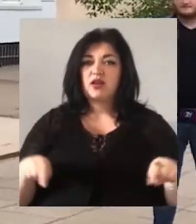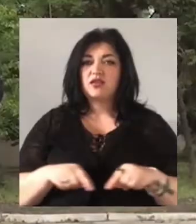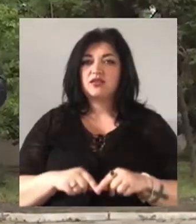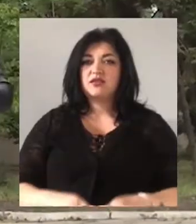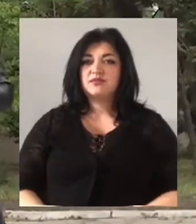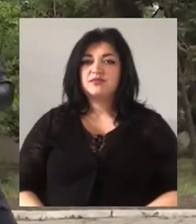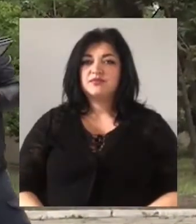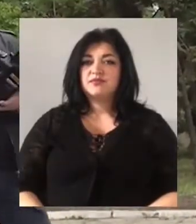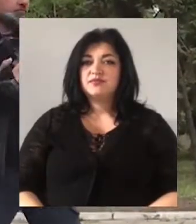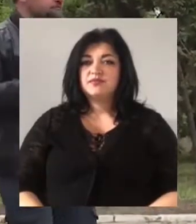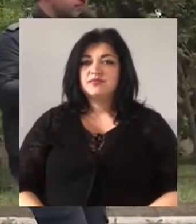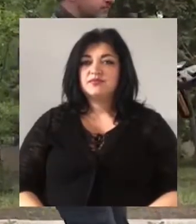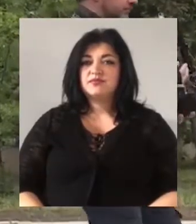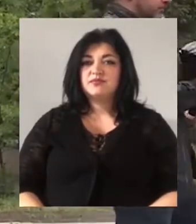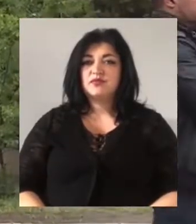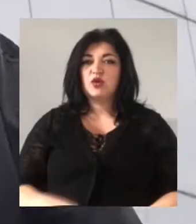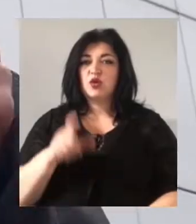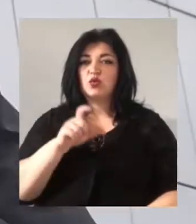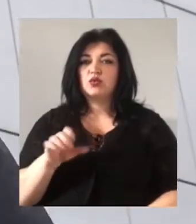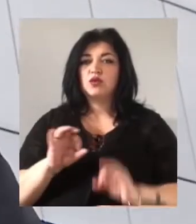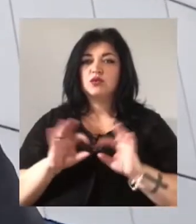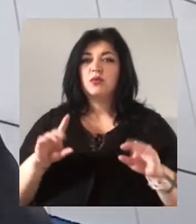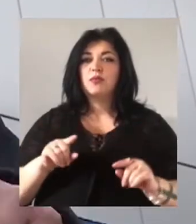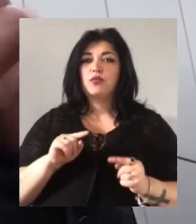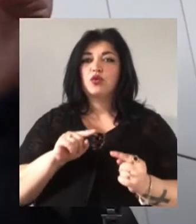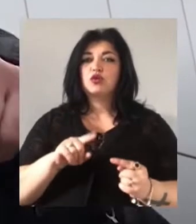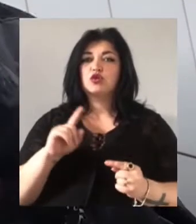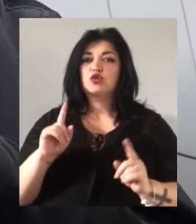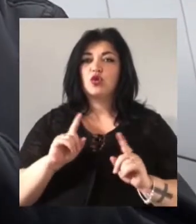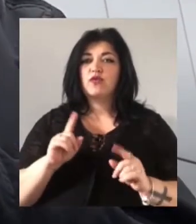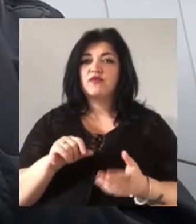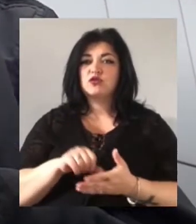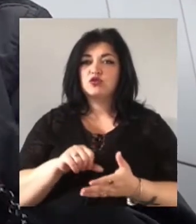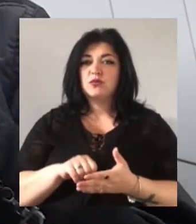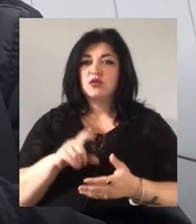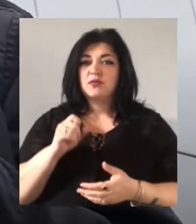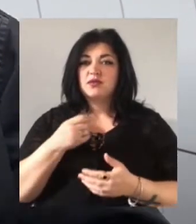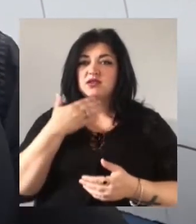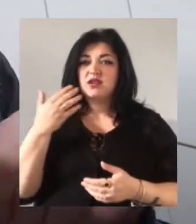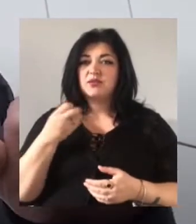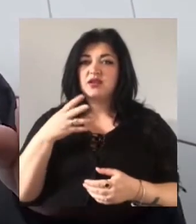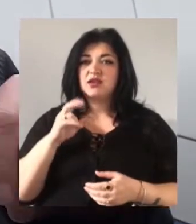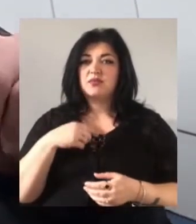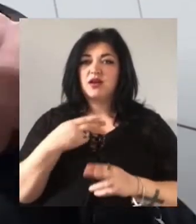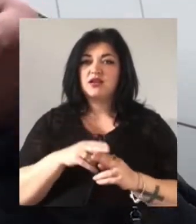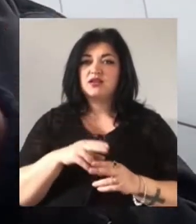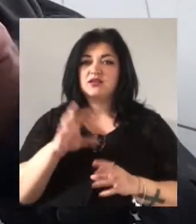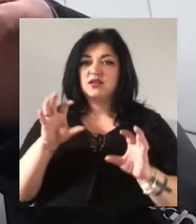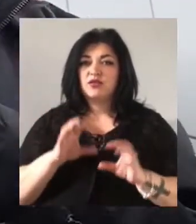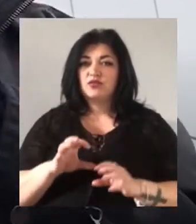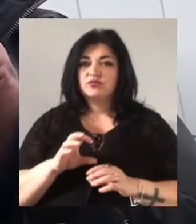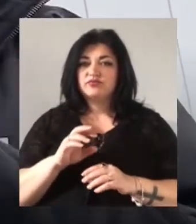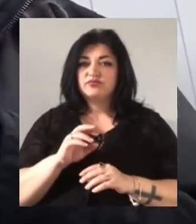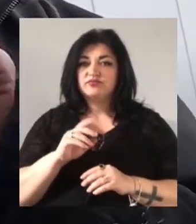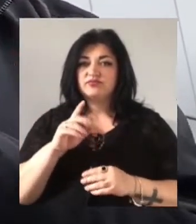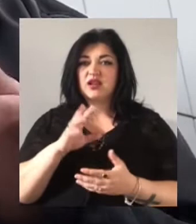Ткаченко! Люди розповіли, проти чого виступають. За останні 15 років, з моменту, як він акціонував незаконно Одеську кіностудію, не